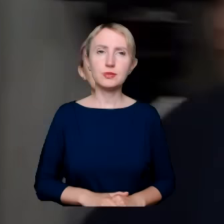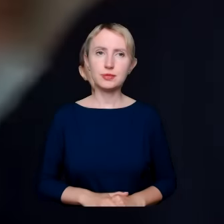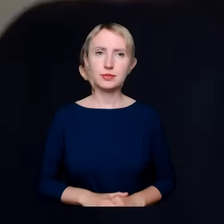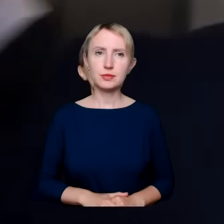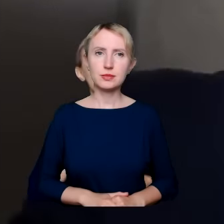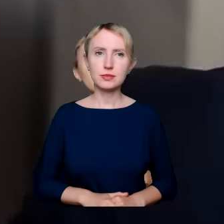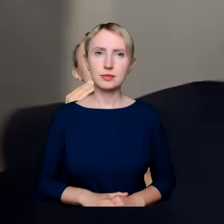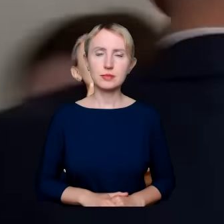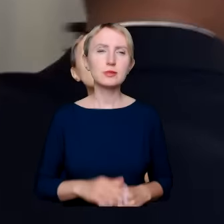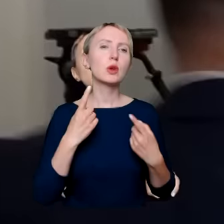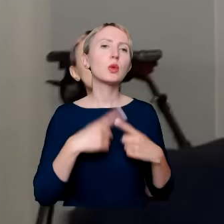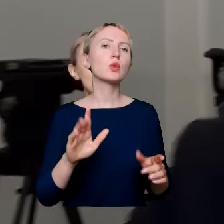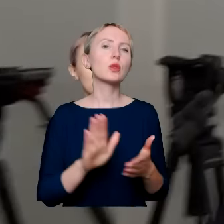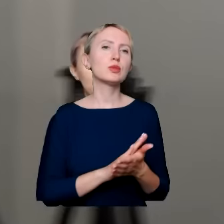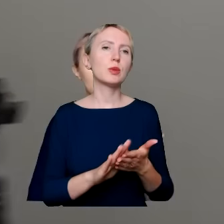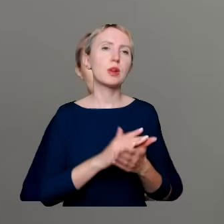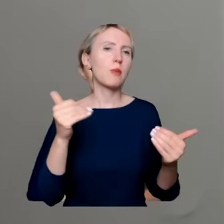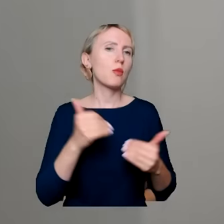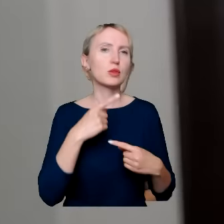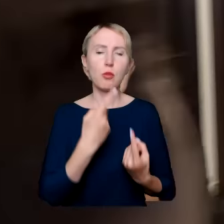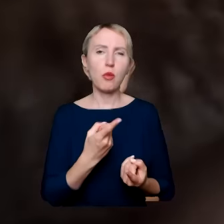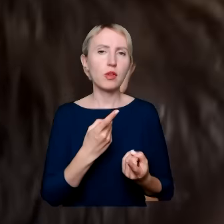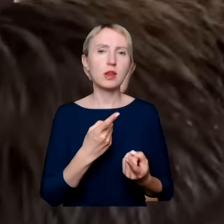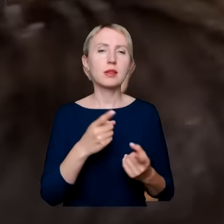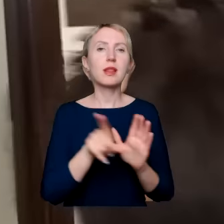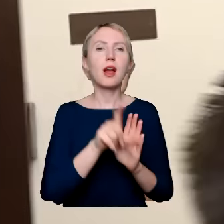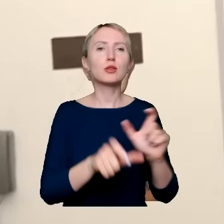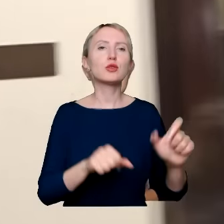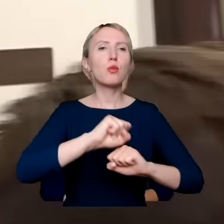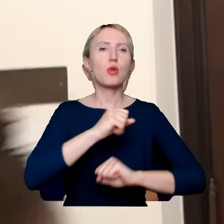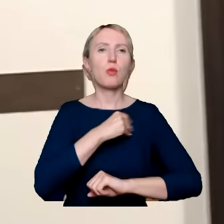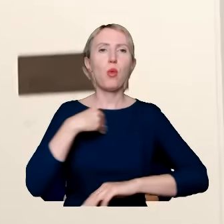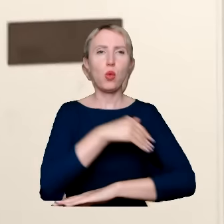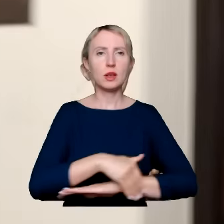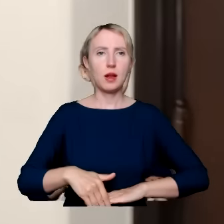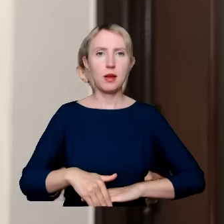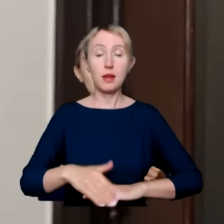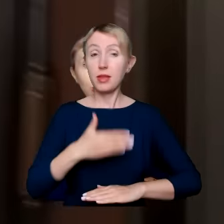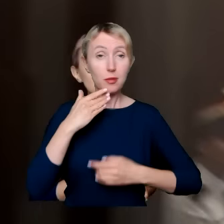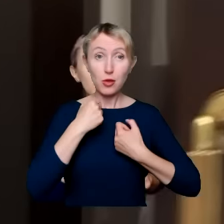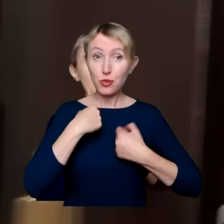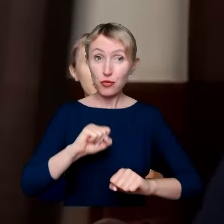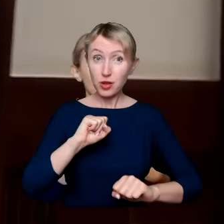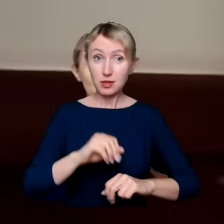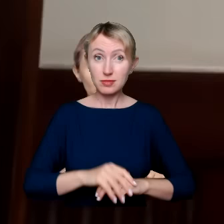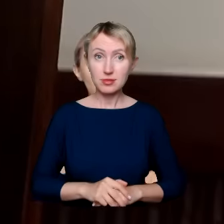Wystarczy krótkie przepraszam dla tych wszystkich, którzy bronią polskich granic. Panie pośle, nie stać naprawdę pana na odwagę,